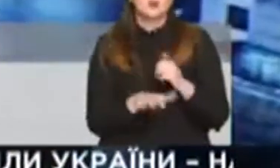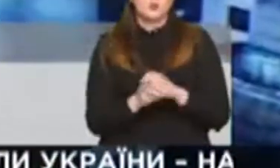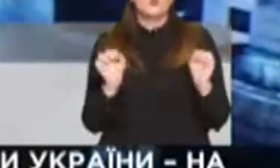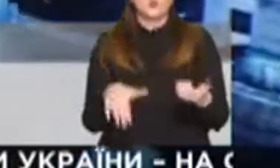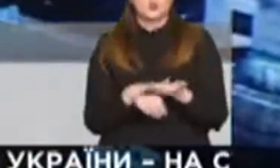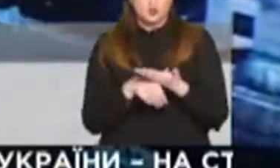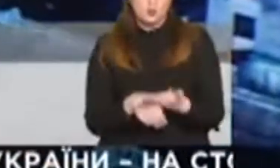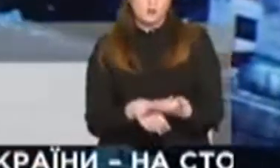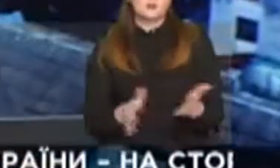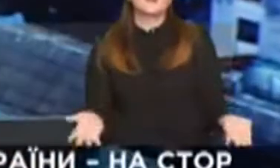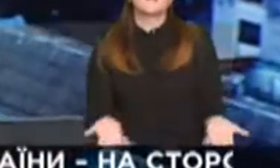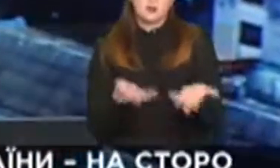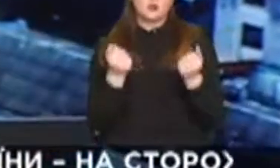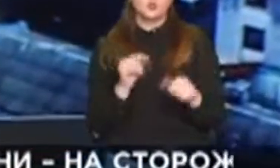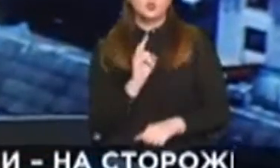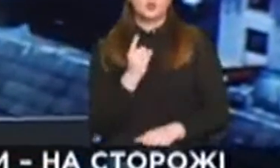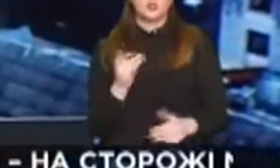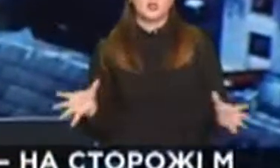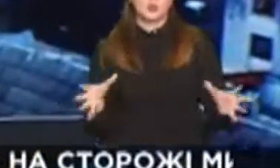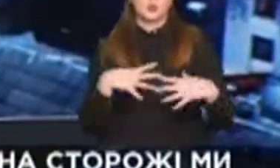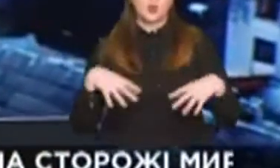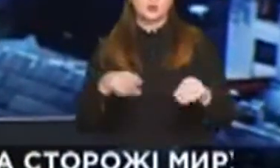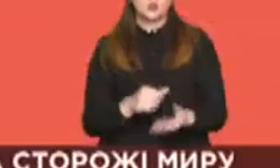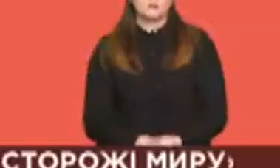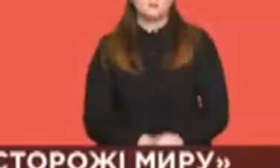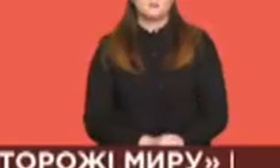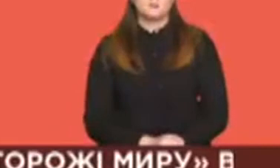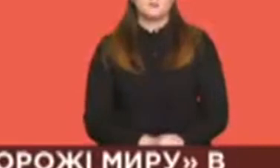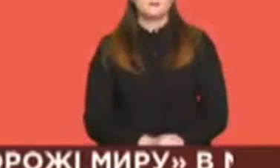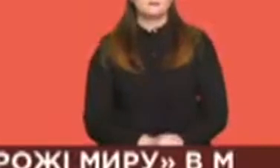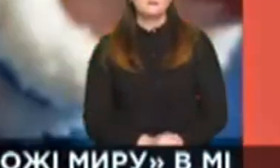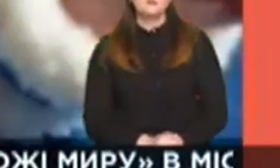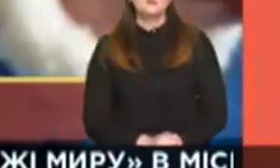можуть допомогти. Врятуймо дитину разом!